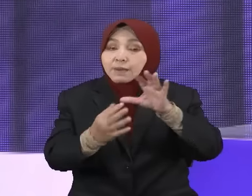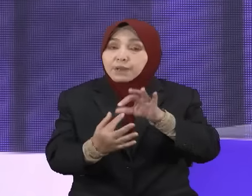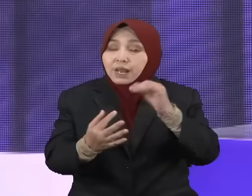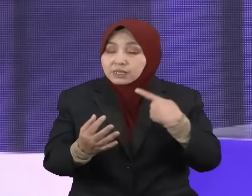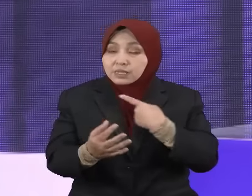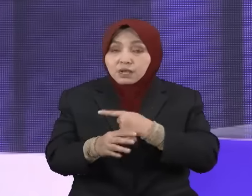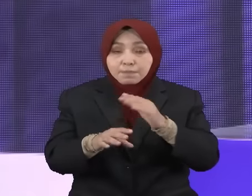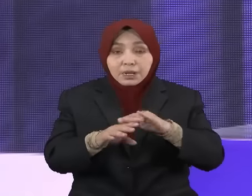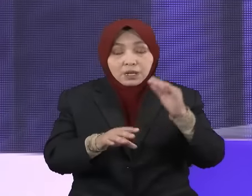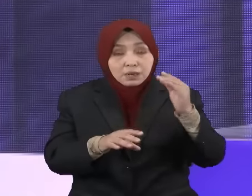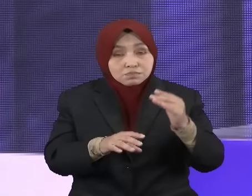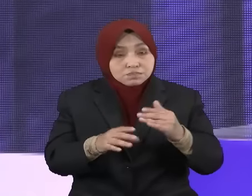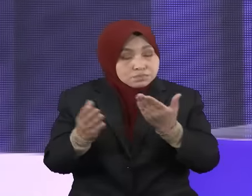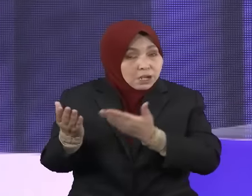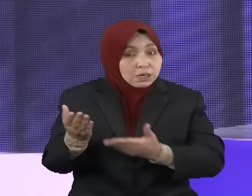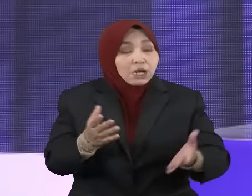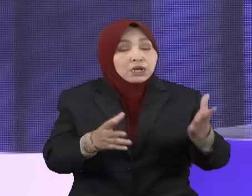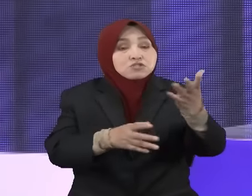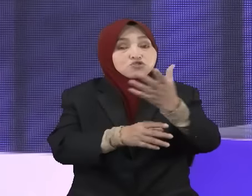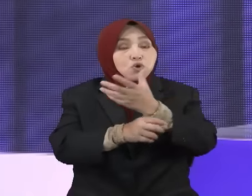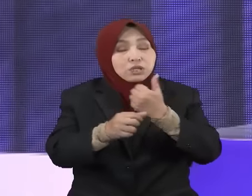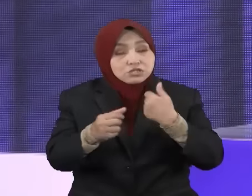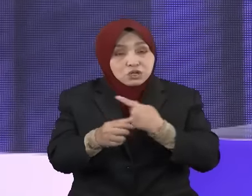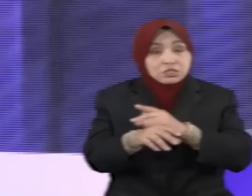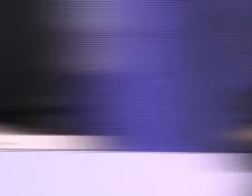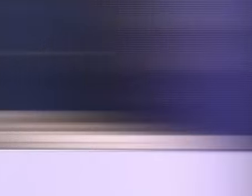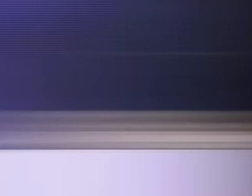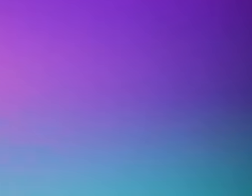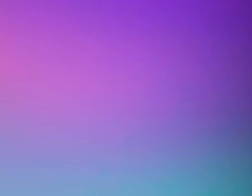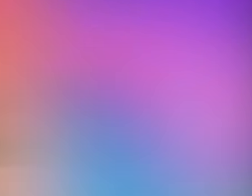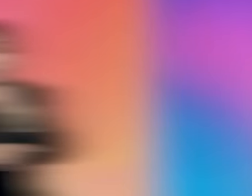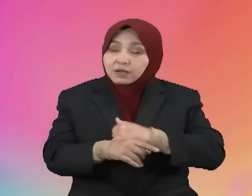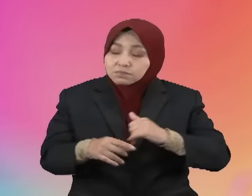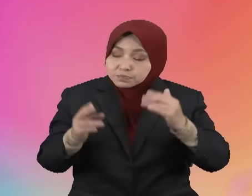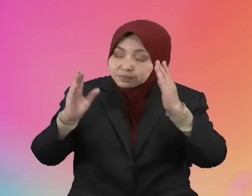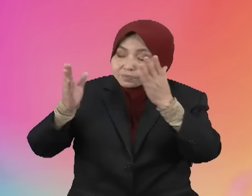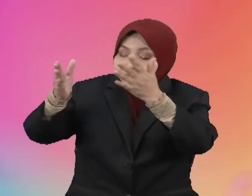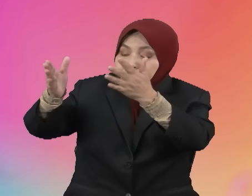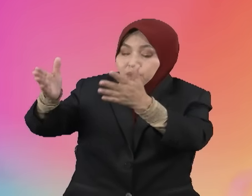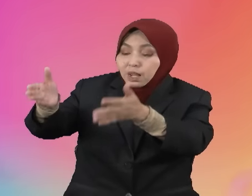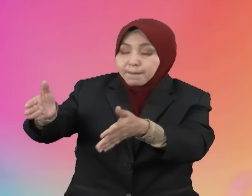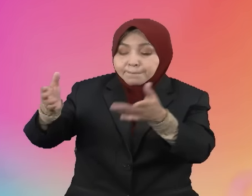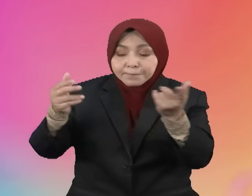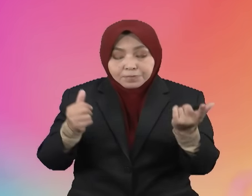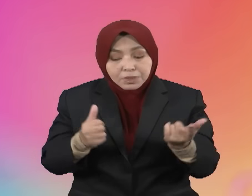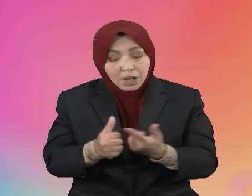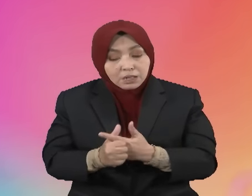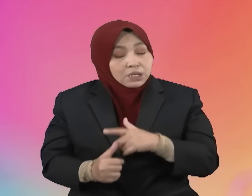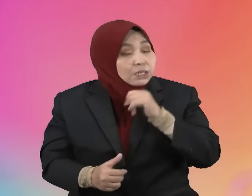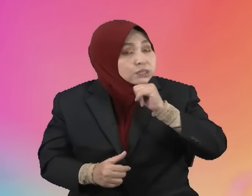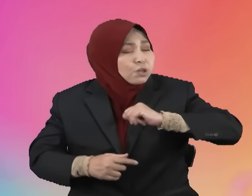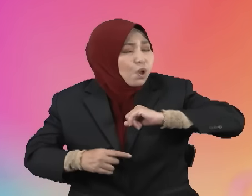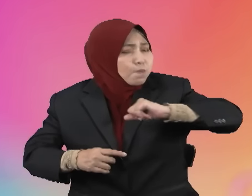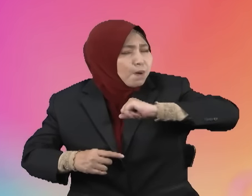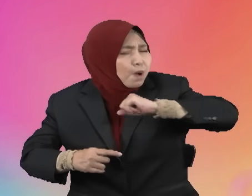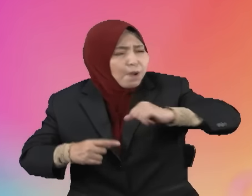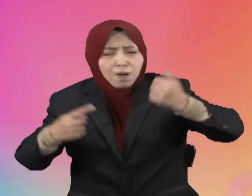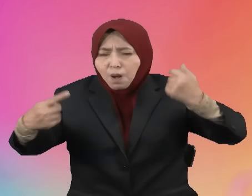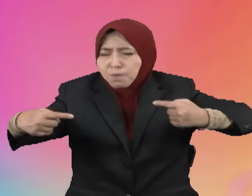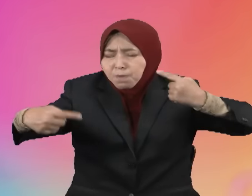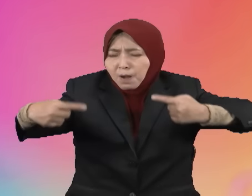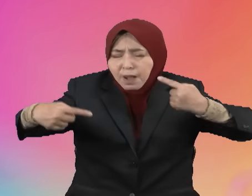pada ataupun membawa pada resolusi kita pada hari ini, kita lihat. Yang pertama, tidak berdebat tentang perkara yang